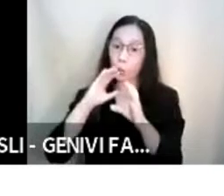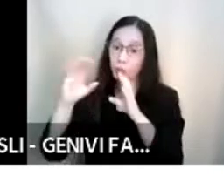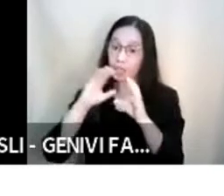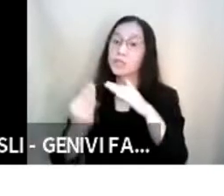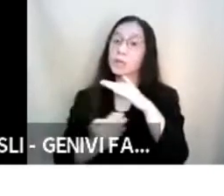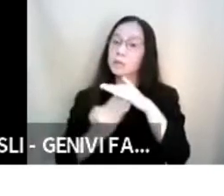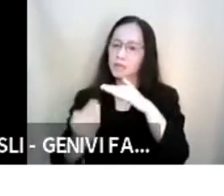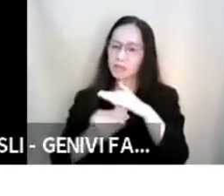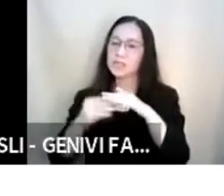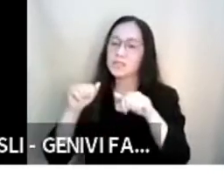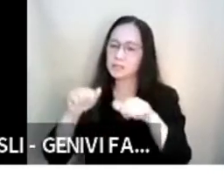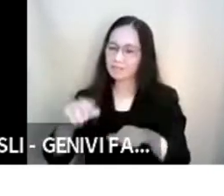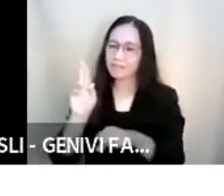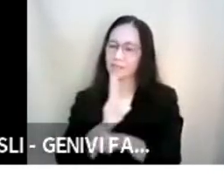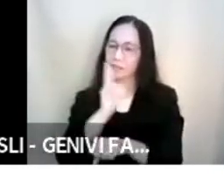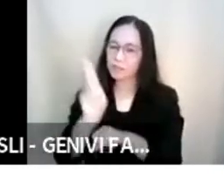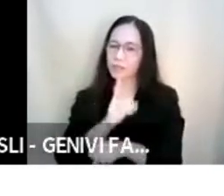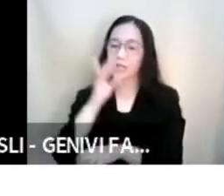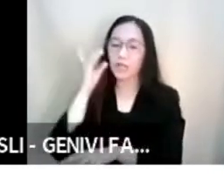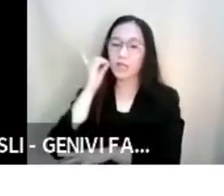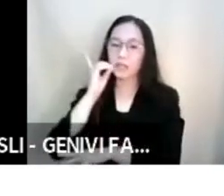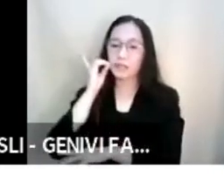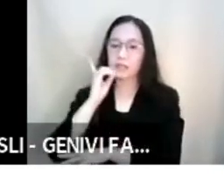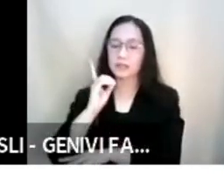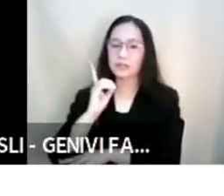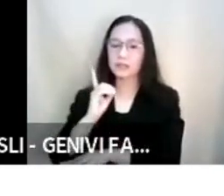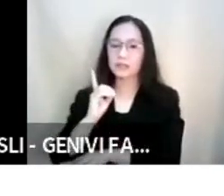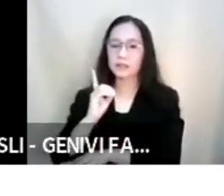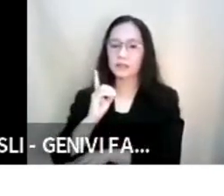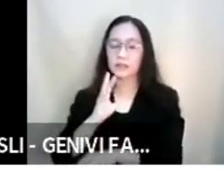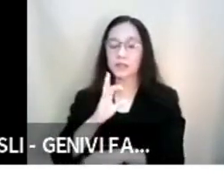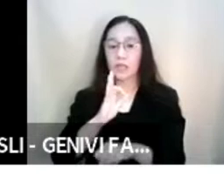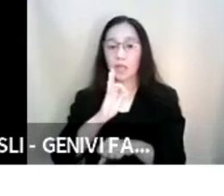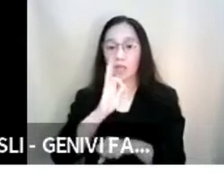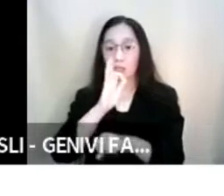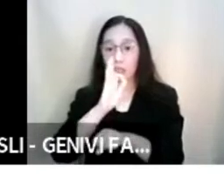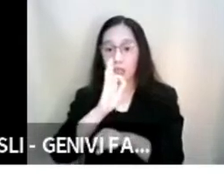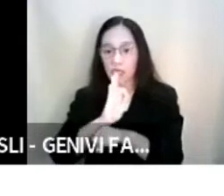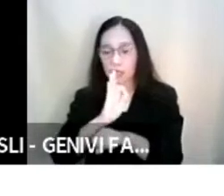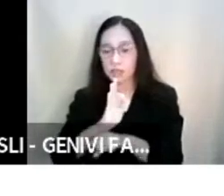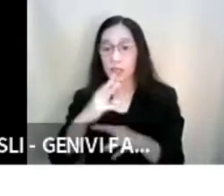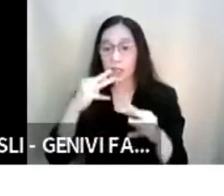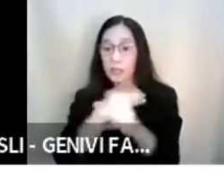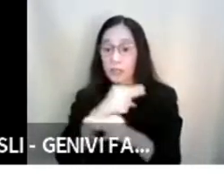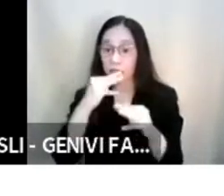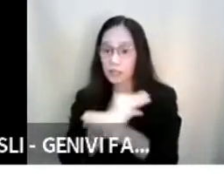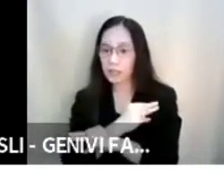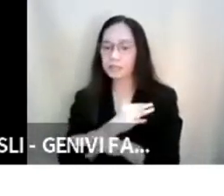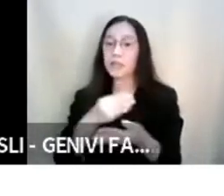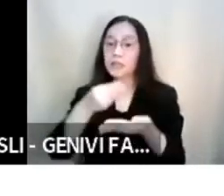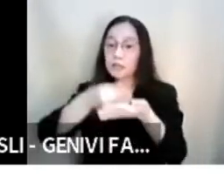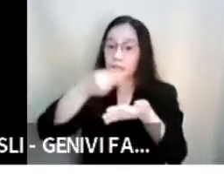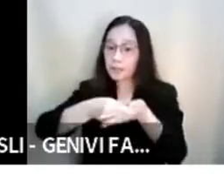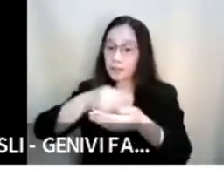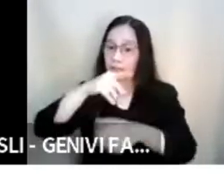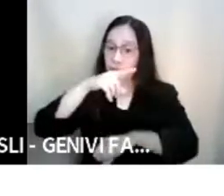sa kanila or magagamit nila in everyday living. Now, pagdating sa functional math, dyan papasok yung money and time skills.